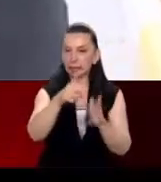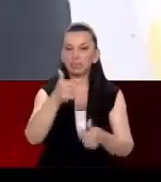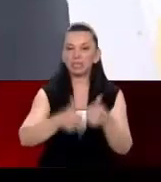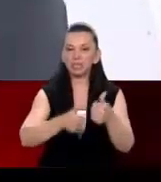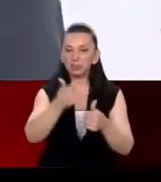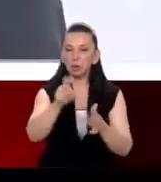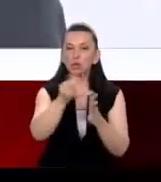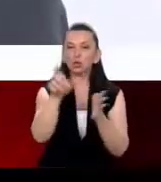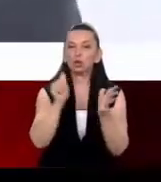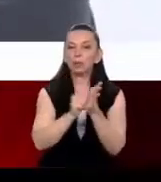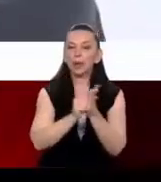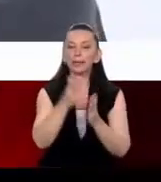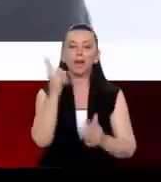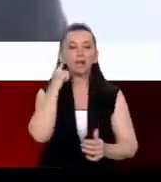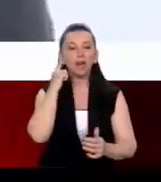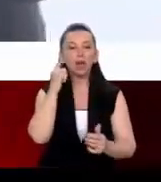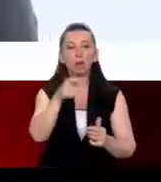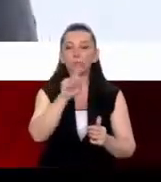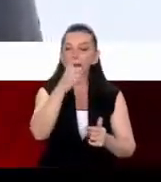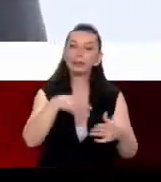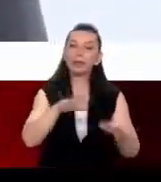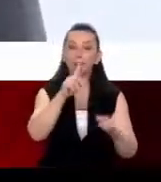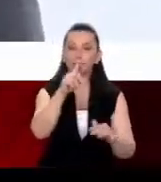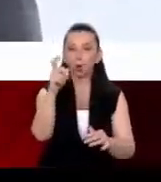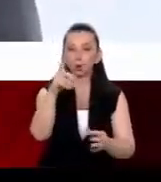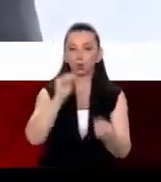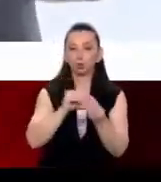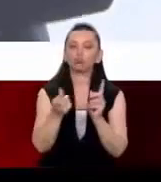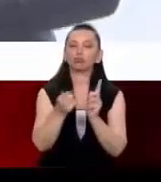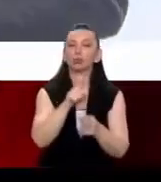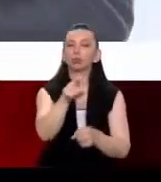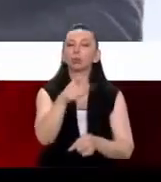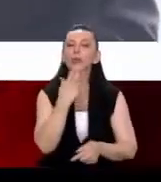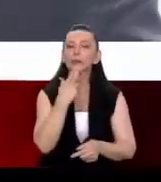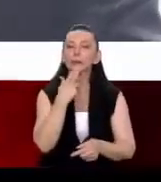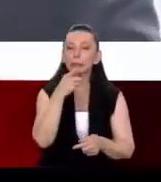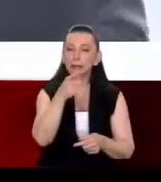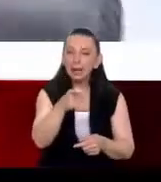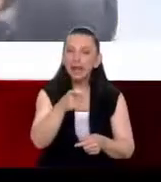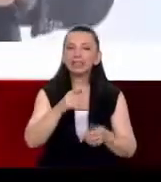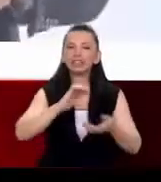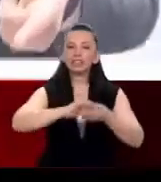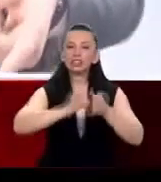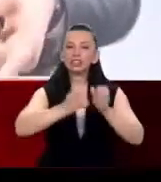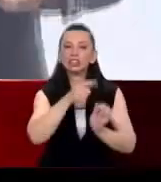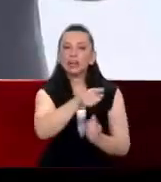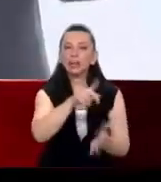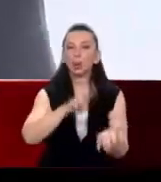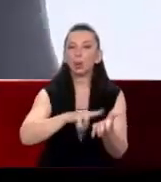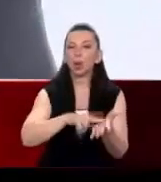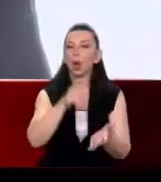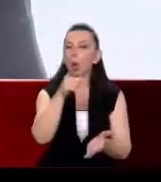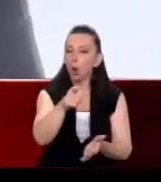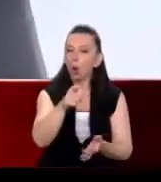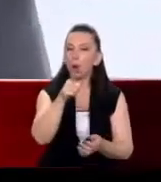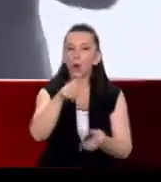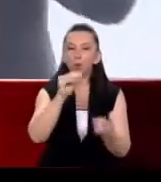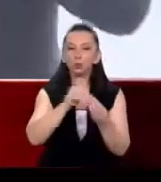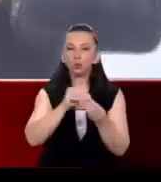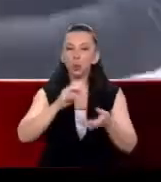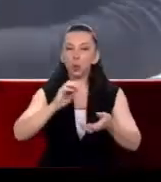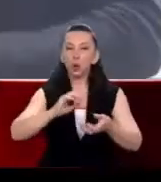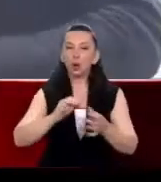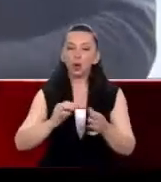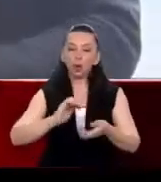ya da sosyal medya fenomeni değildi. 19 suç kaydı olan o kadın Barış Boyun çetesinde bir üyesiydi. Hatta o suç